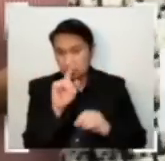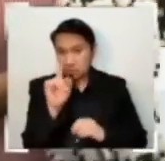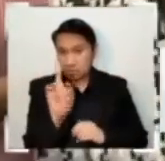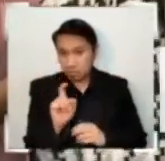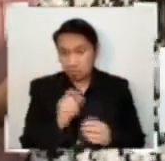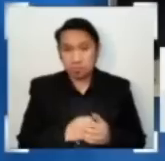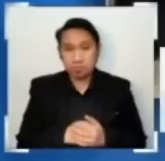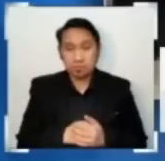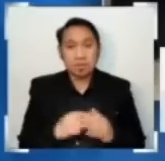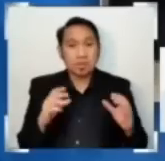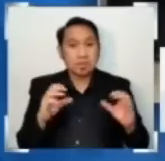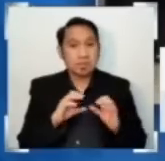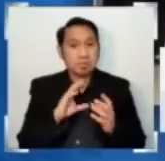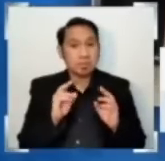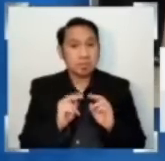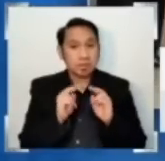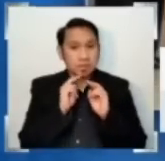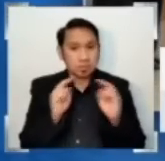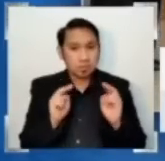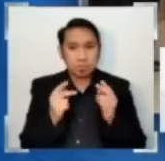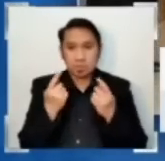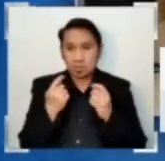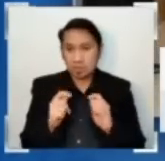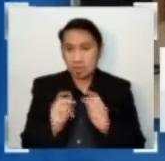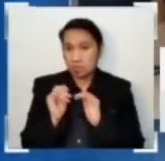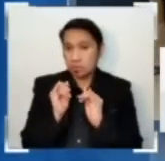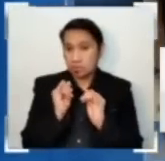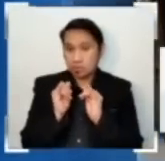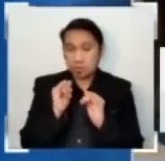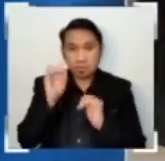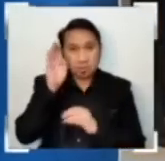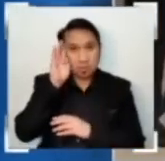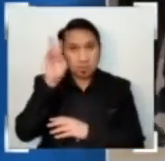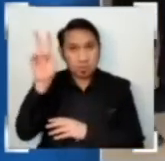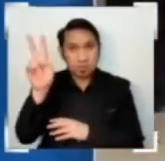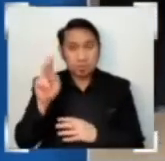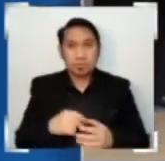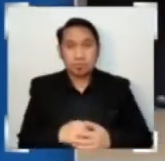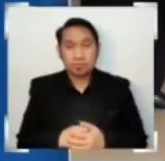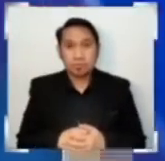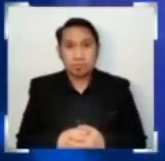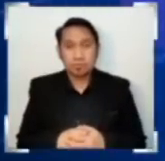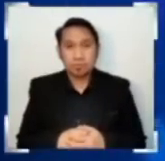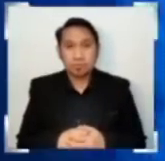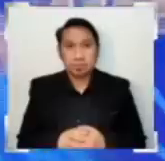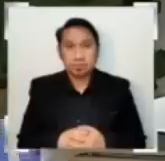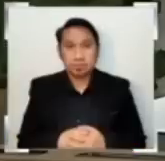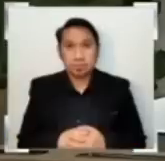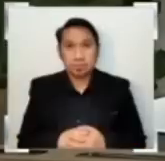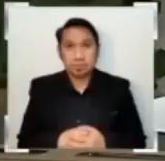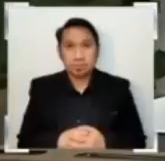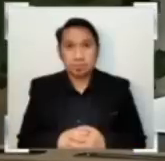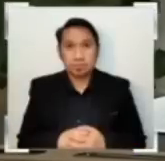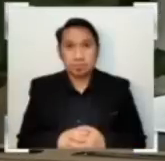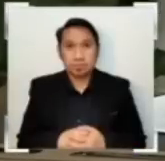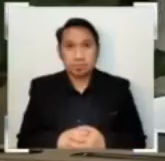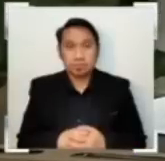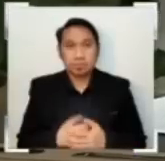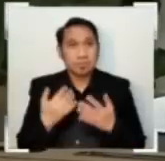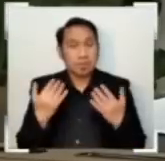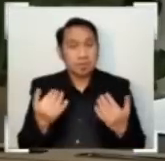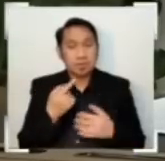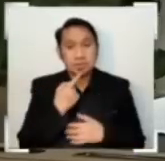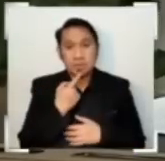GMA Integrated News na makuha ang panig ng Pangulo, ni Yusek Panganiban at ng 3 nabanggit na kumpanya. Ang sabi naman ng